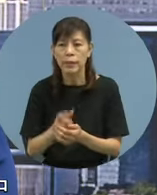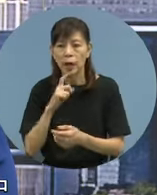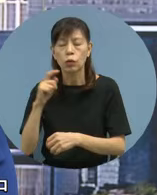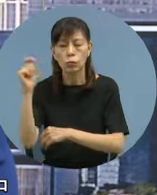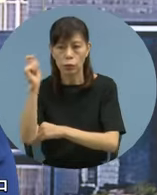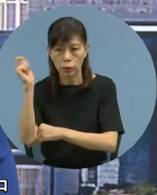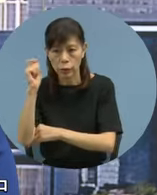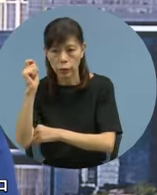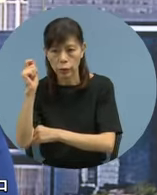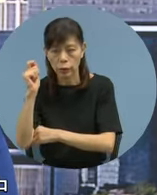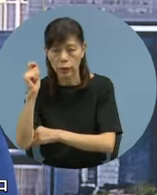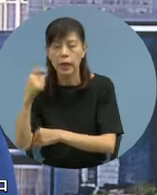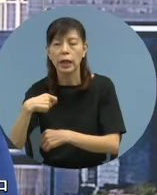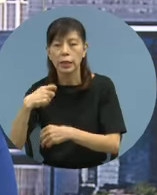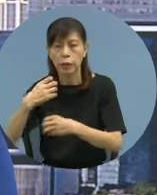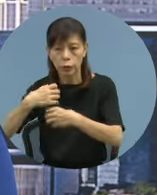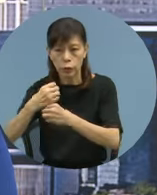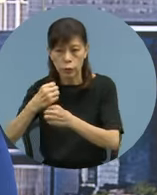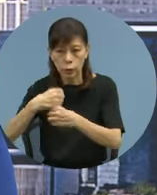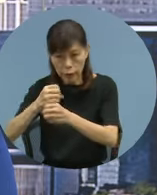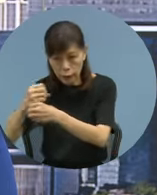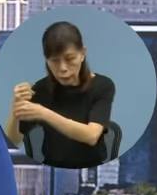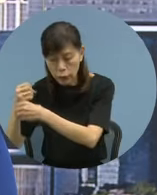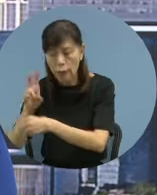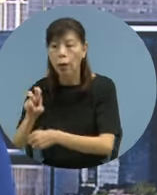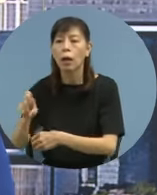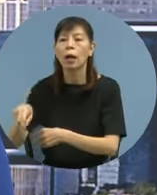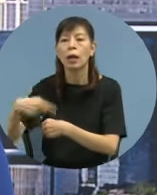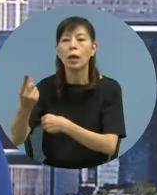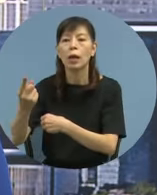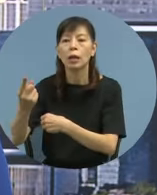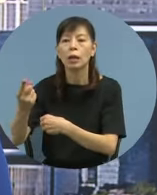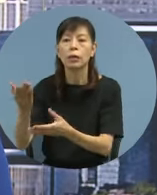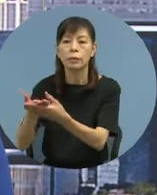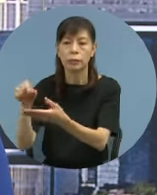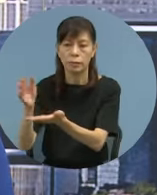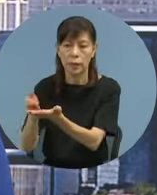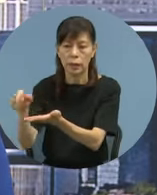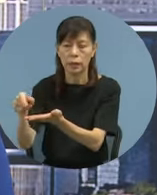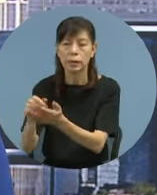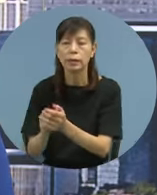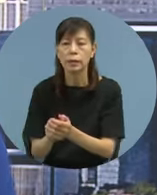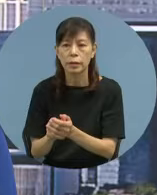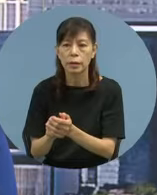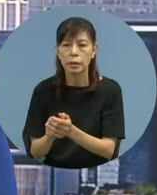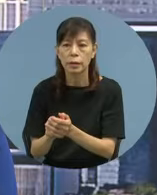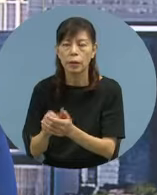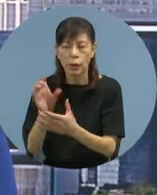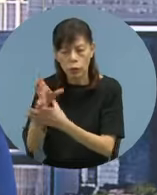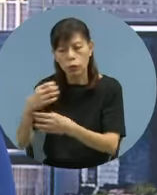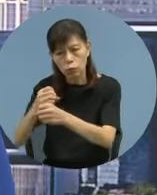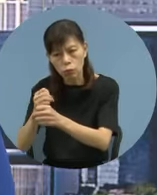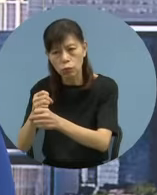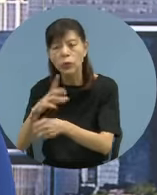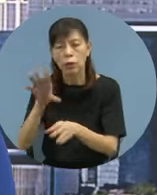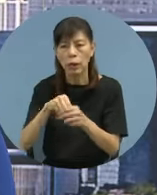係社署嗰個咧，都揾到另外一位個案，因為我哋都請佢哋可能做啲做啊，咁佢都包括咗喺